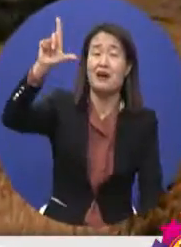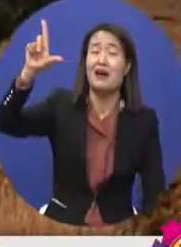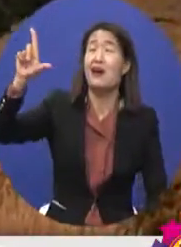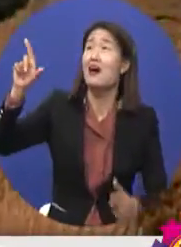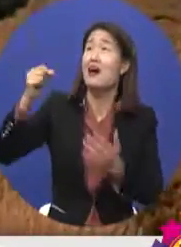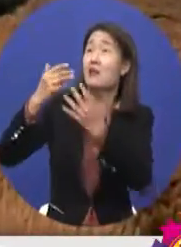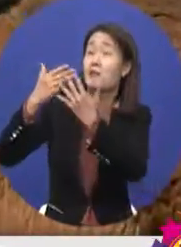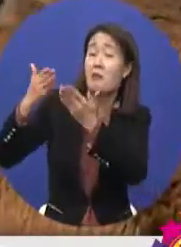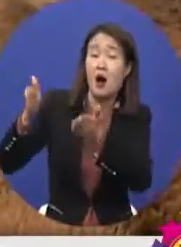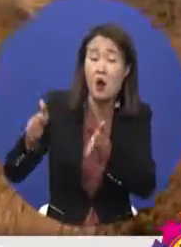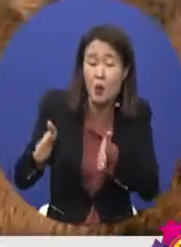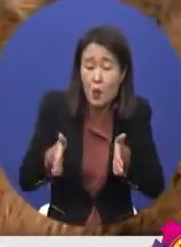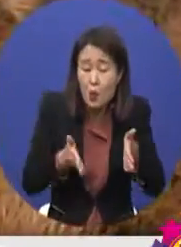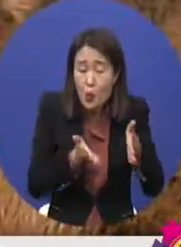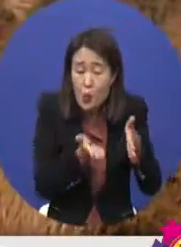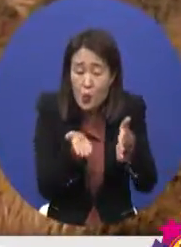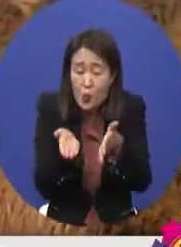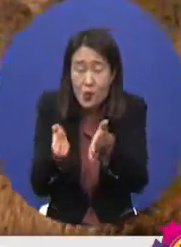한달기한코로게지해넘어간나무를한일년전다리살가